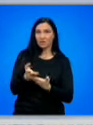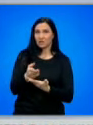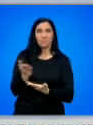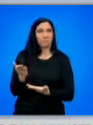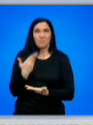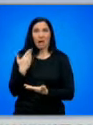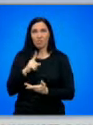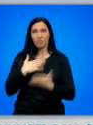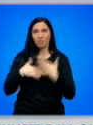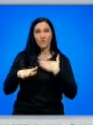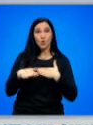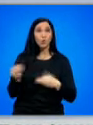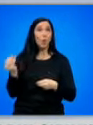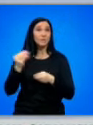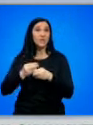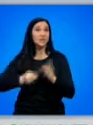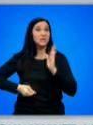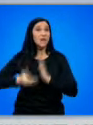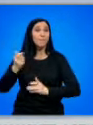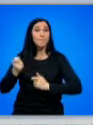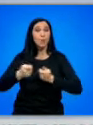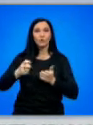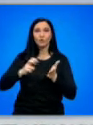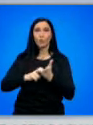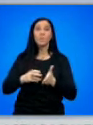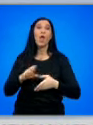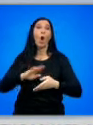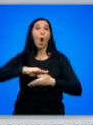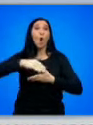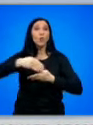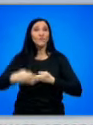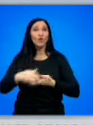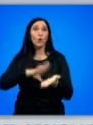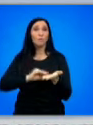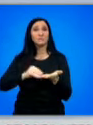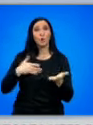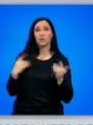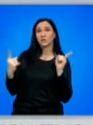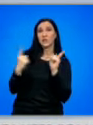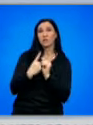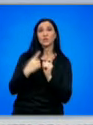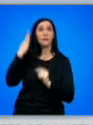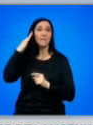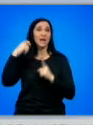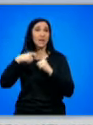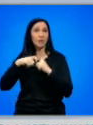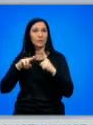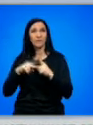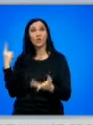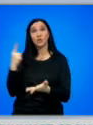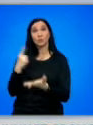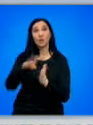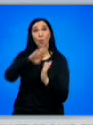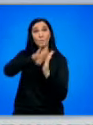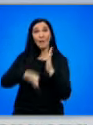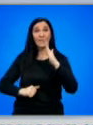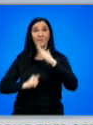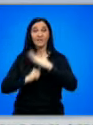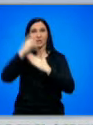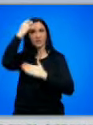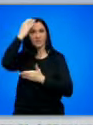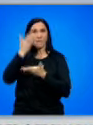от компенсациите за скъпия борсов ток и в отворено писмо искат среща с премиера Кирил Петков, за да настояват за отпадане на тавана на държавната